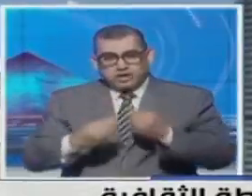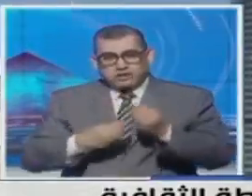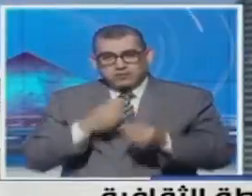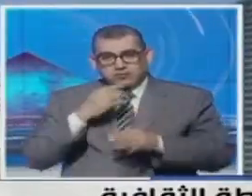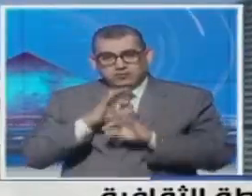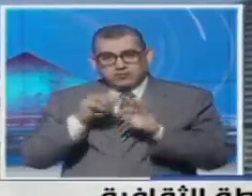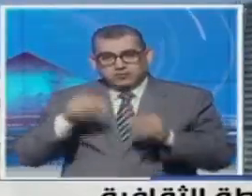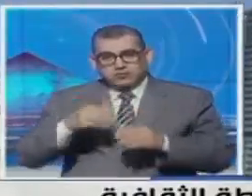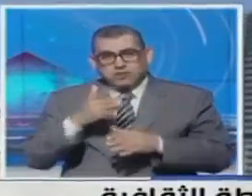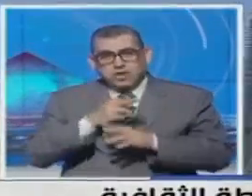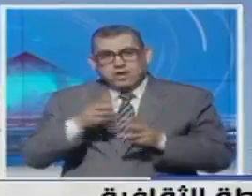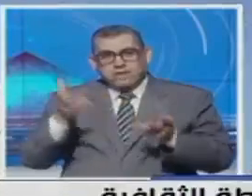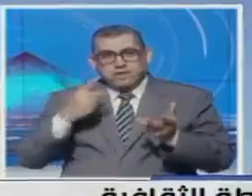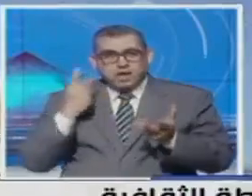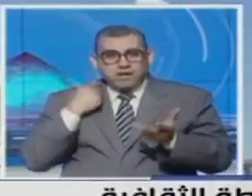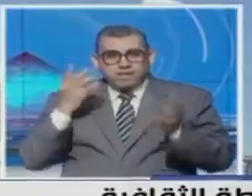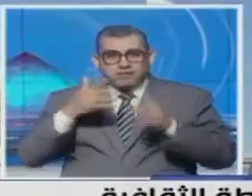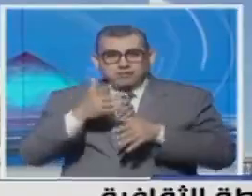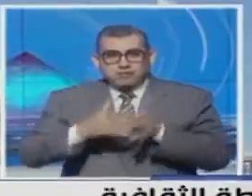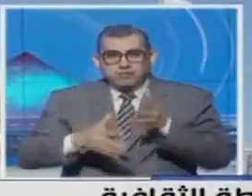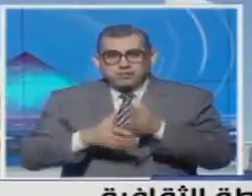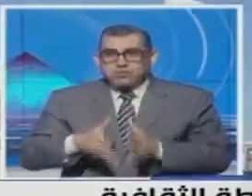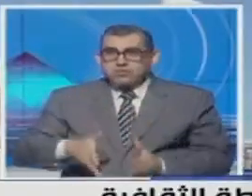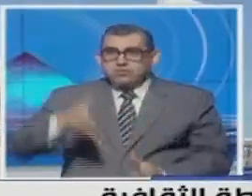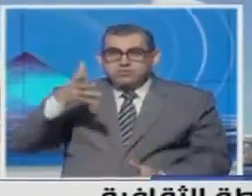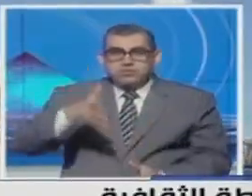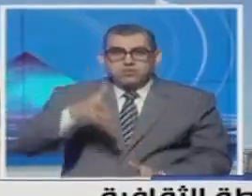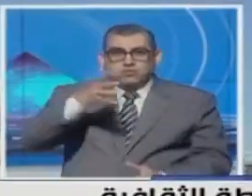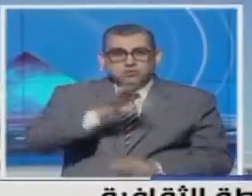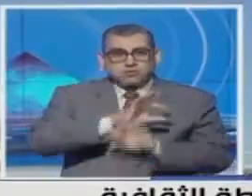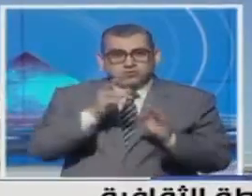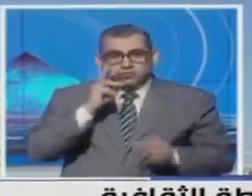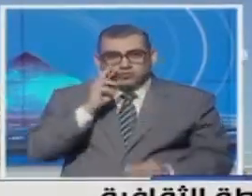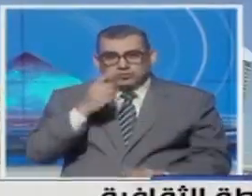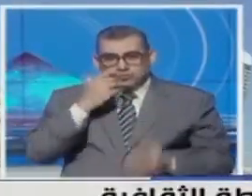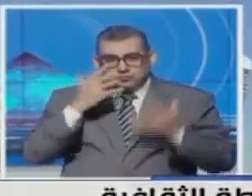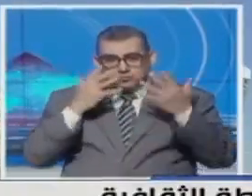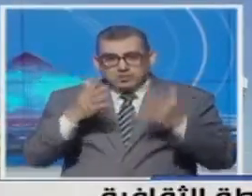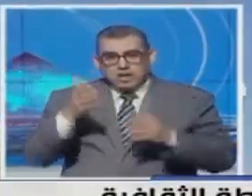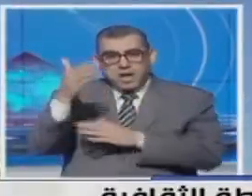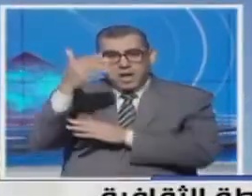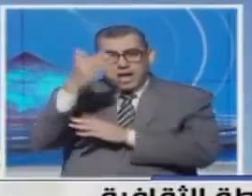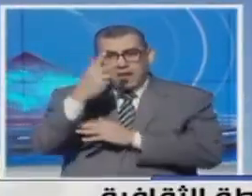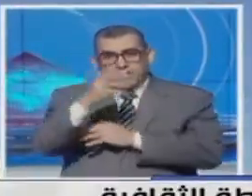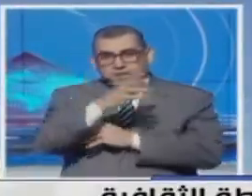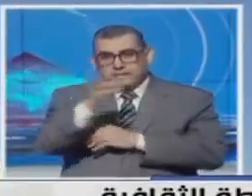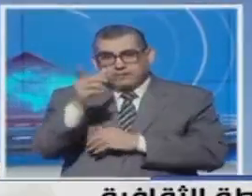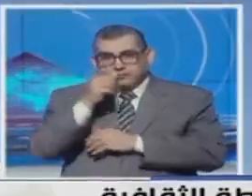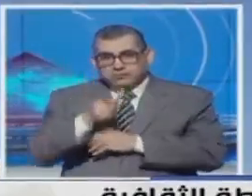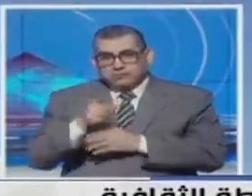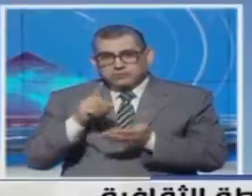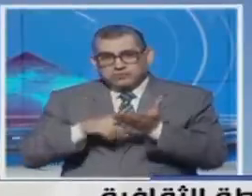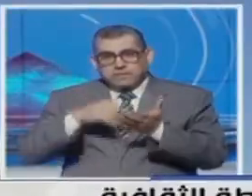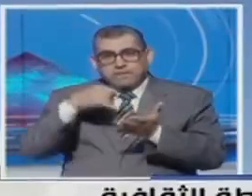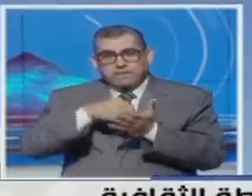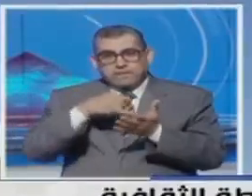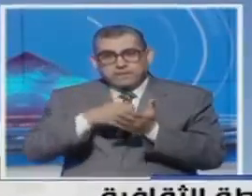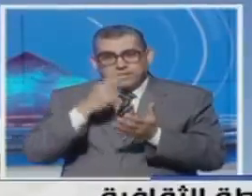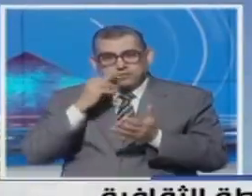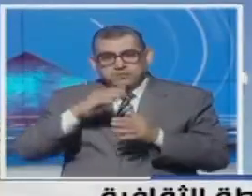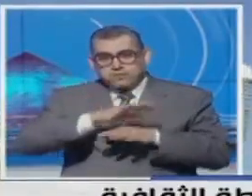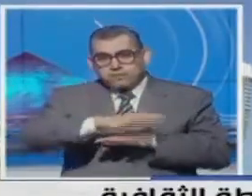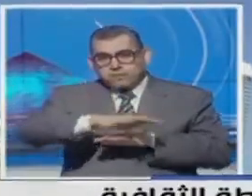فيه العديد من الأبراج الشاطئية التي تميز مدينة العالمين كمدينة على